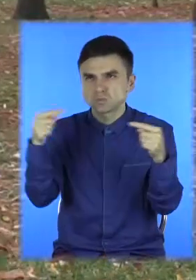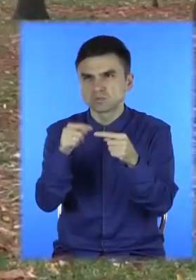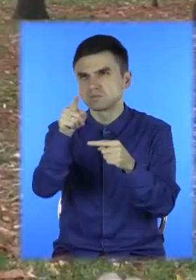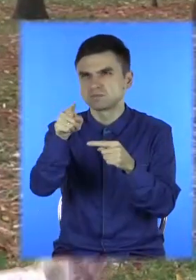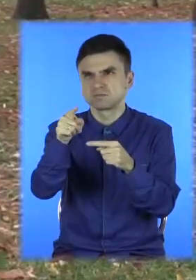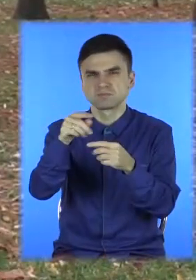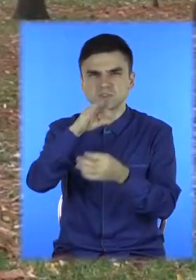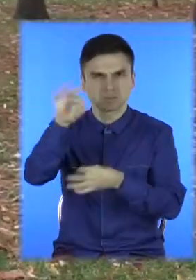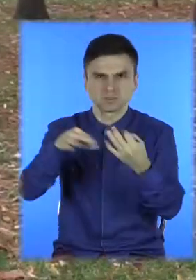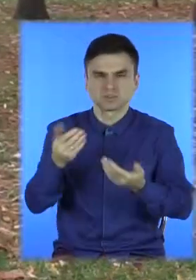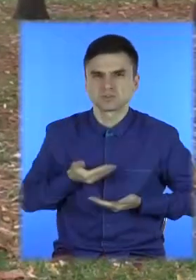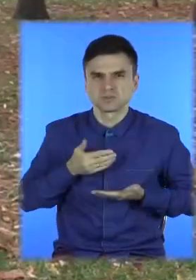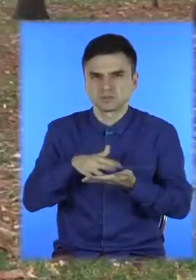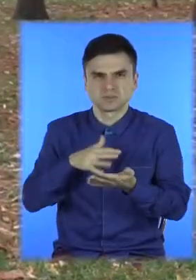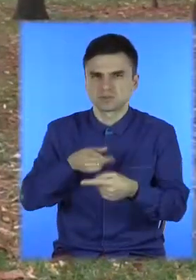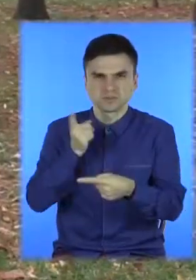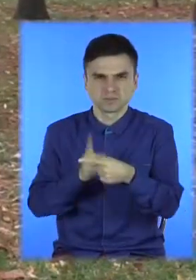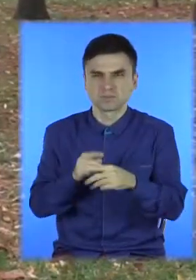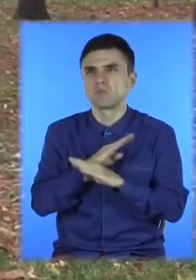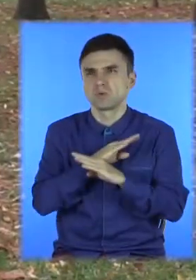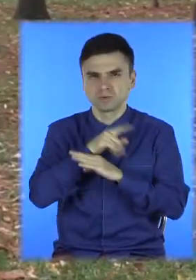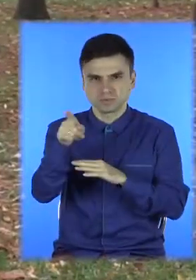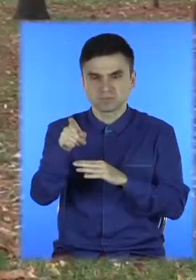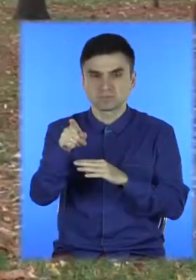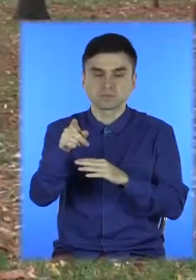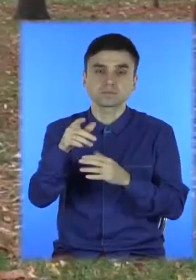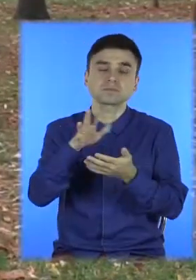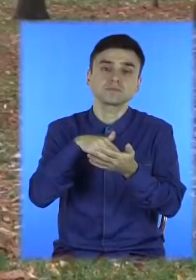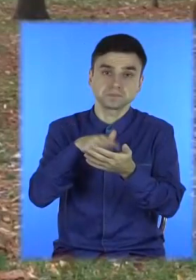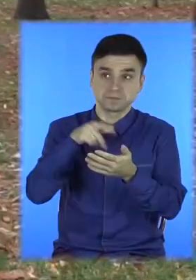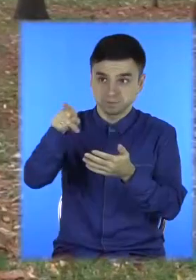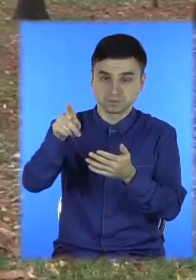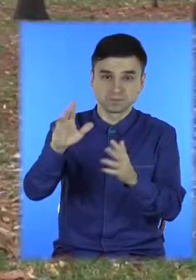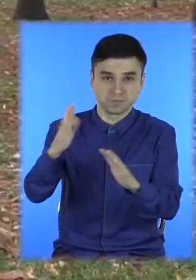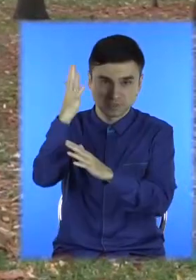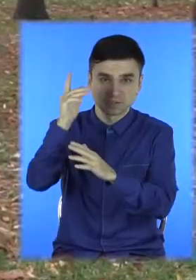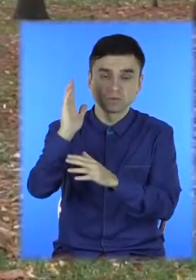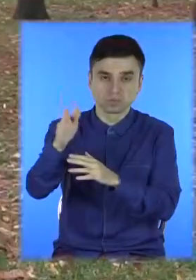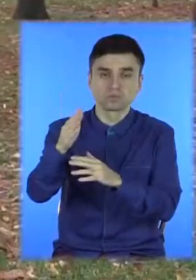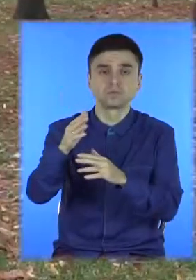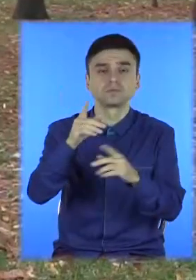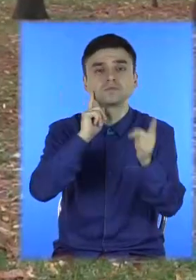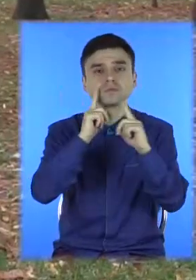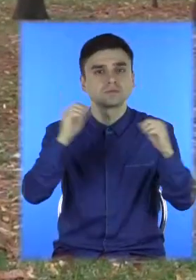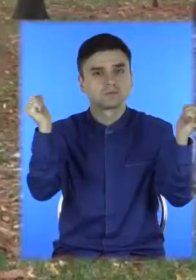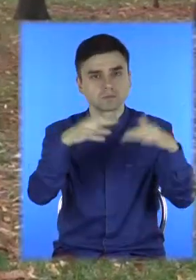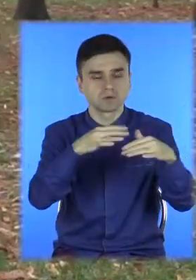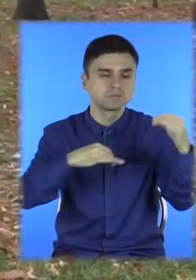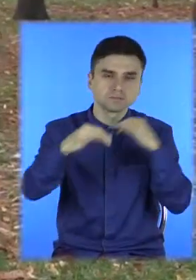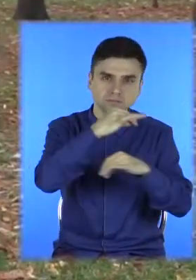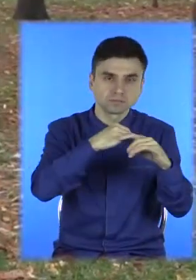выносить на рассмотрение или даже на утверждение на спил. Если же, а это может быть такое,